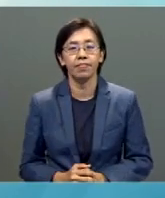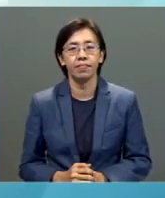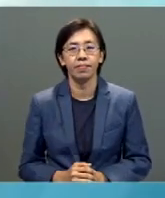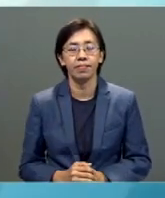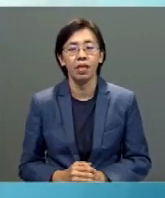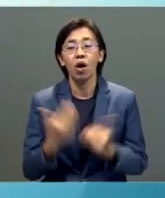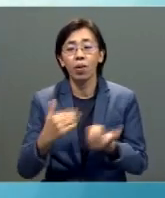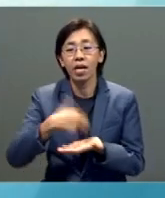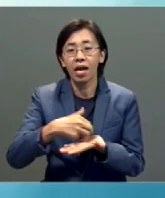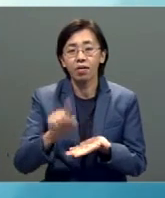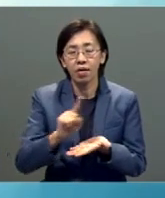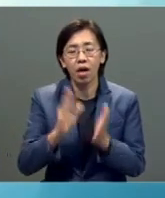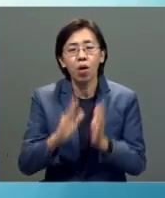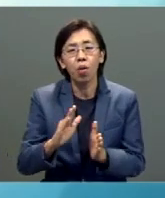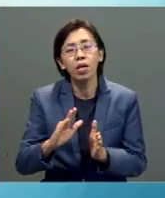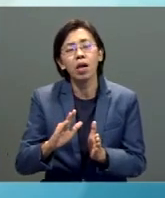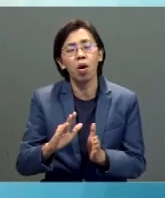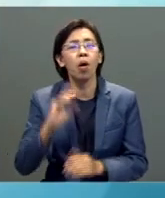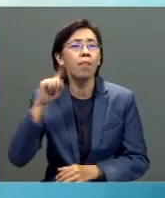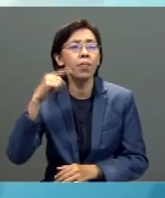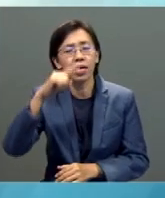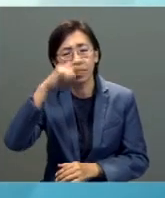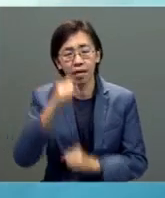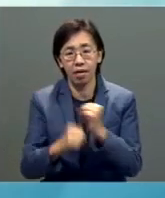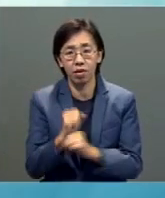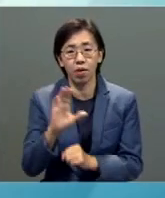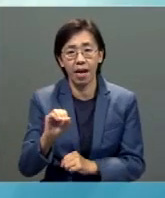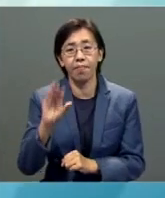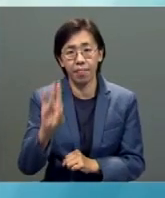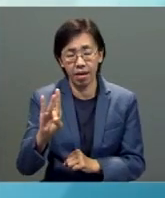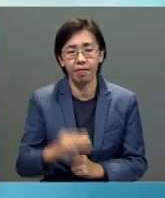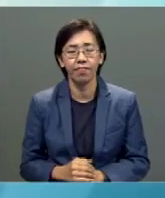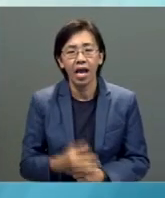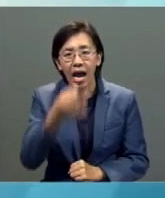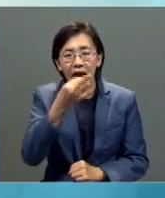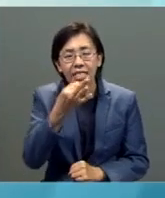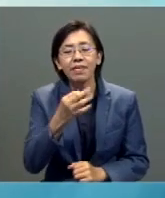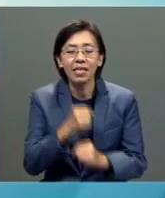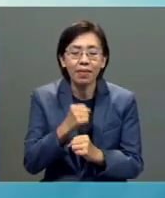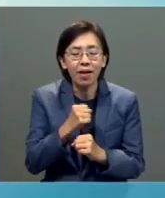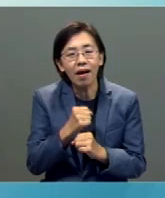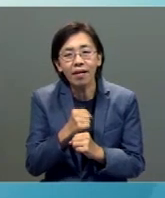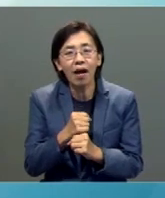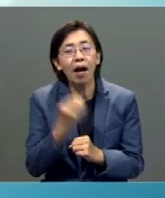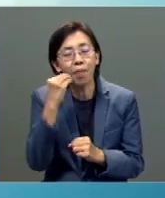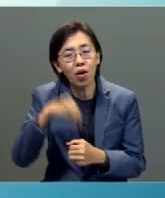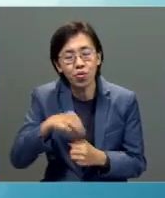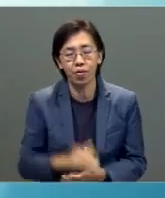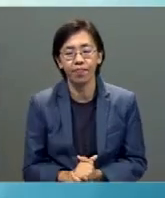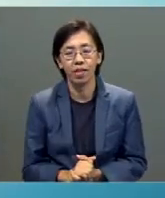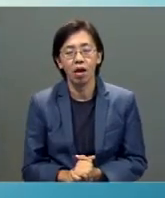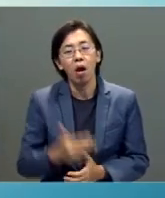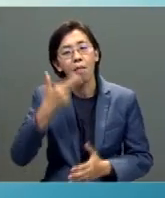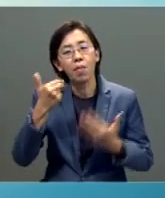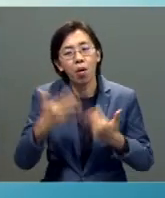รายละเอียดดังนี้นะครับเป็นผู้ป่วยหญิงไทยอายุ58ปีอาชีพแม่บ้านโรคประจำตัวคือเบาหว